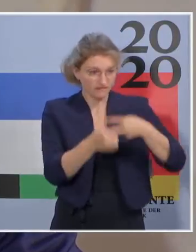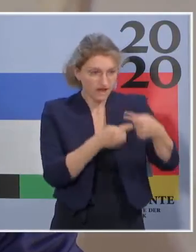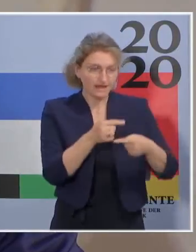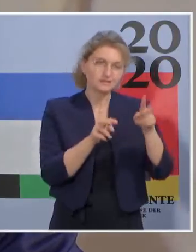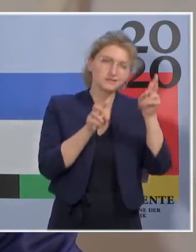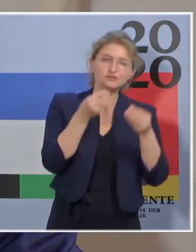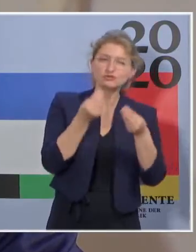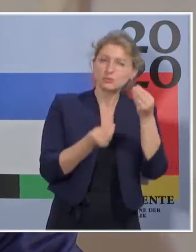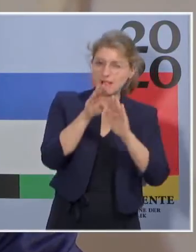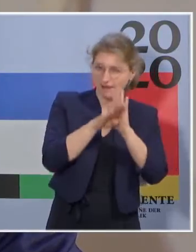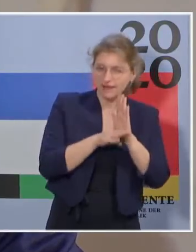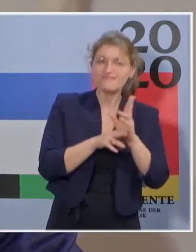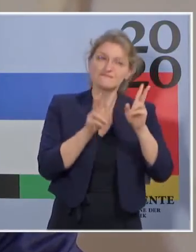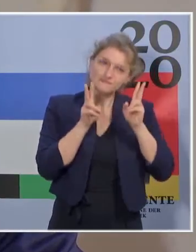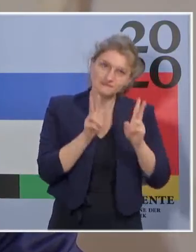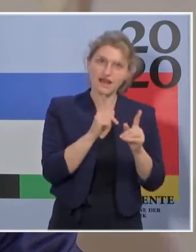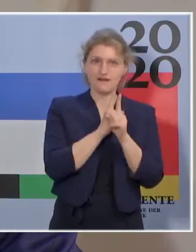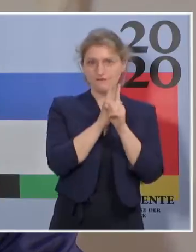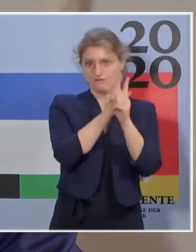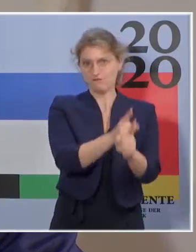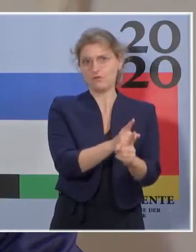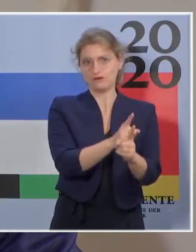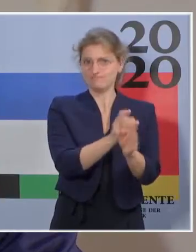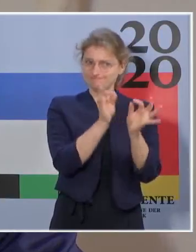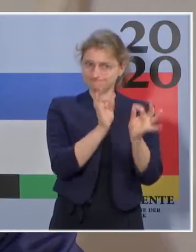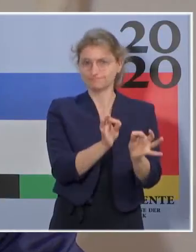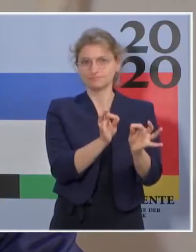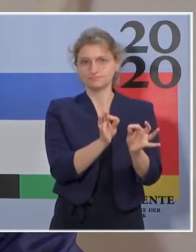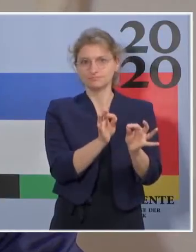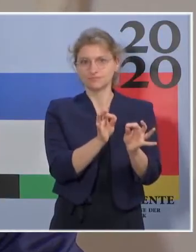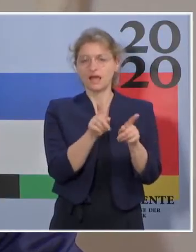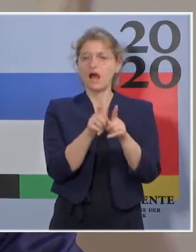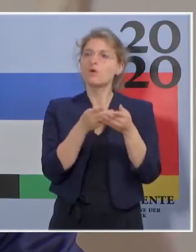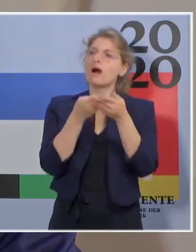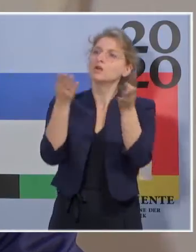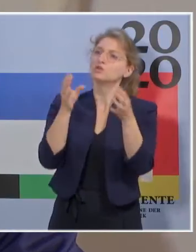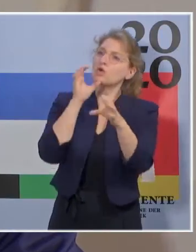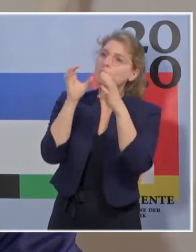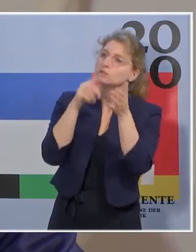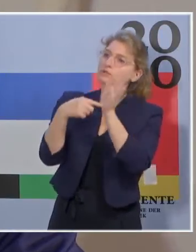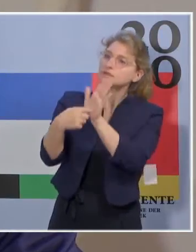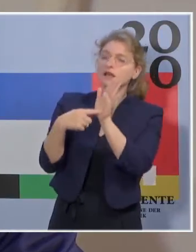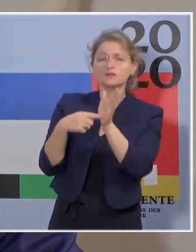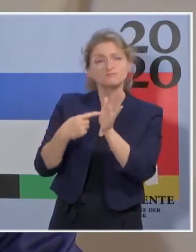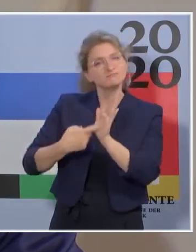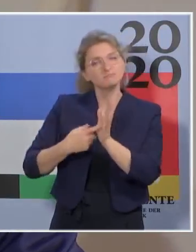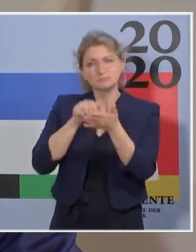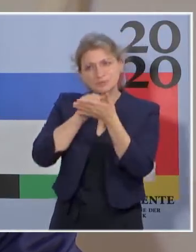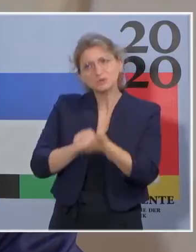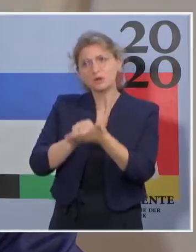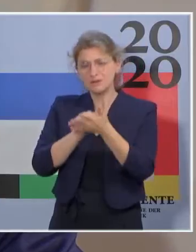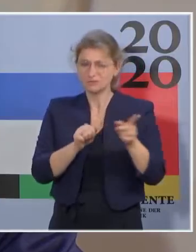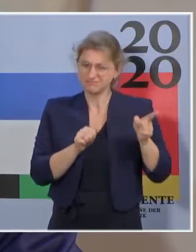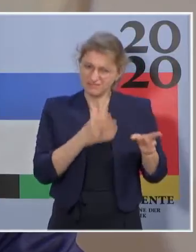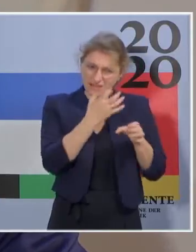Spielregeln wirklich zu beachten, in dem Rahmen sich zu bewegen, das auch in der Außenkommunikation immer wieder zu betonen, dass das gut